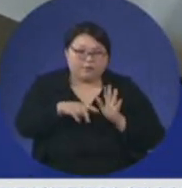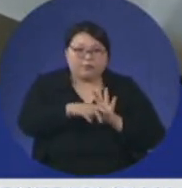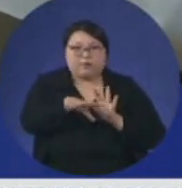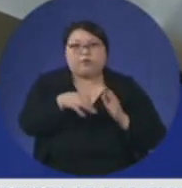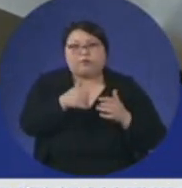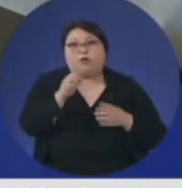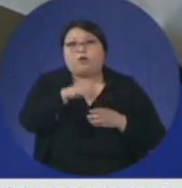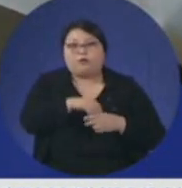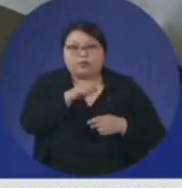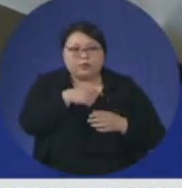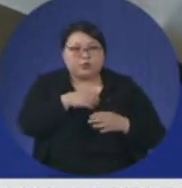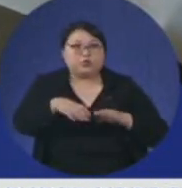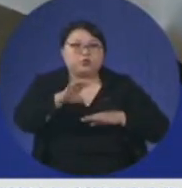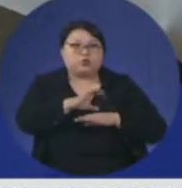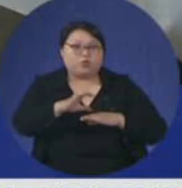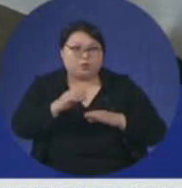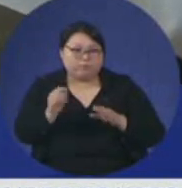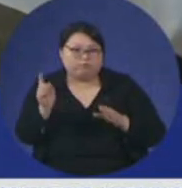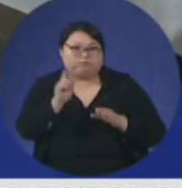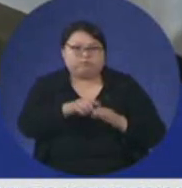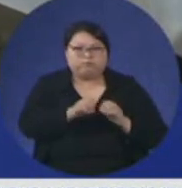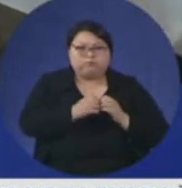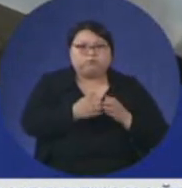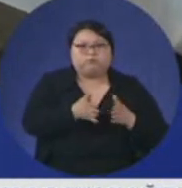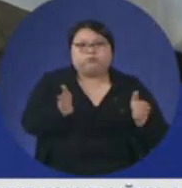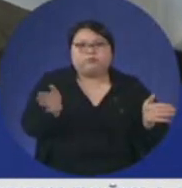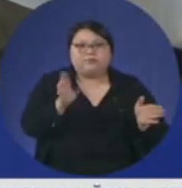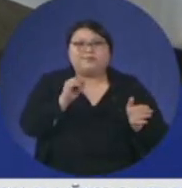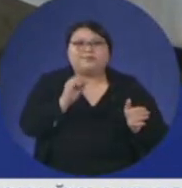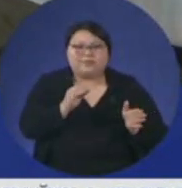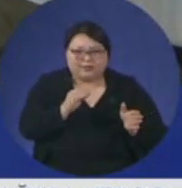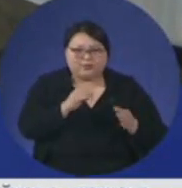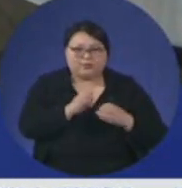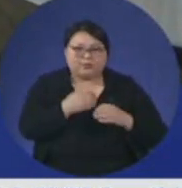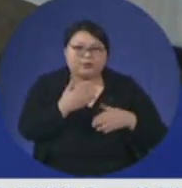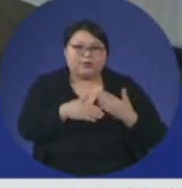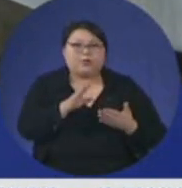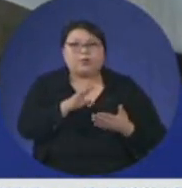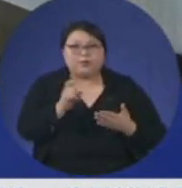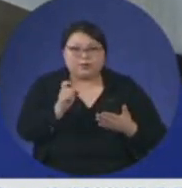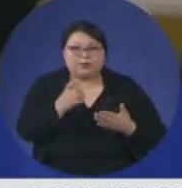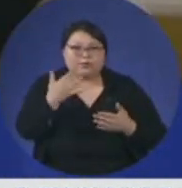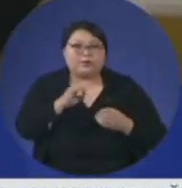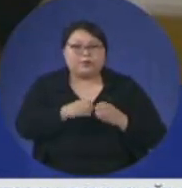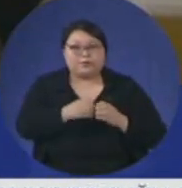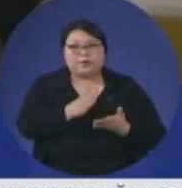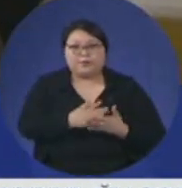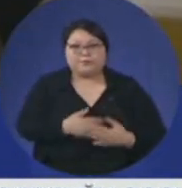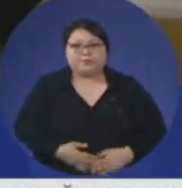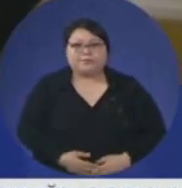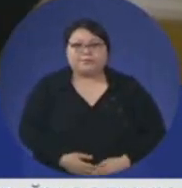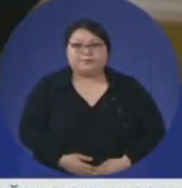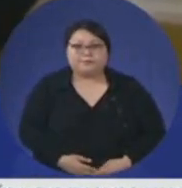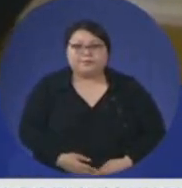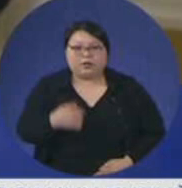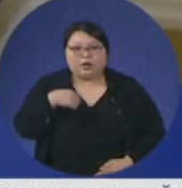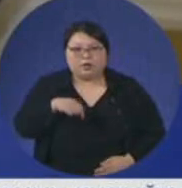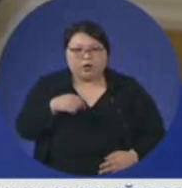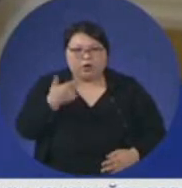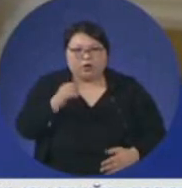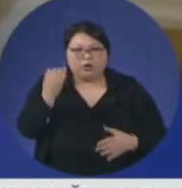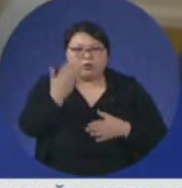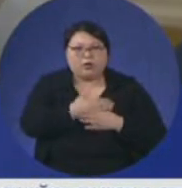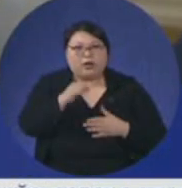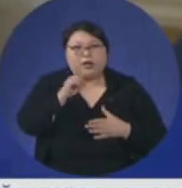энийг бол сумын төвшин рүү хэрхэн одоо оруулах бай, нэвтрүүлэх вэ гэдэг тал дээр бол анхаарал хандуулж байна. Тулгундад байгаа асуудал бол